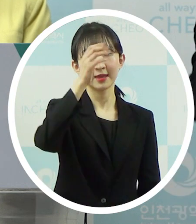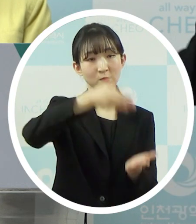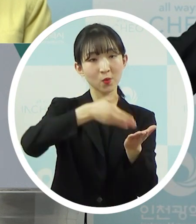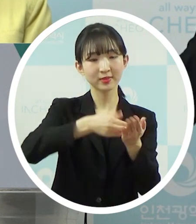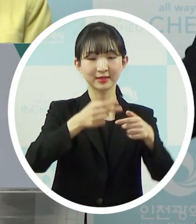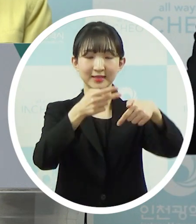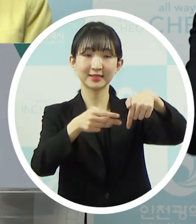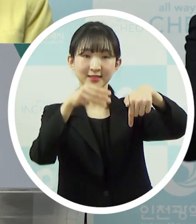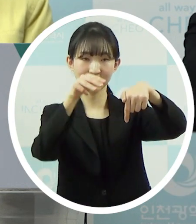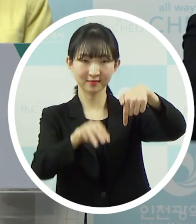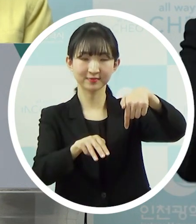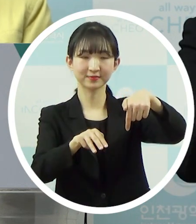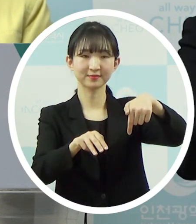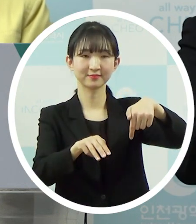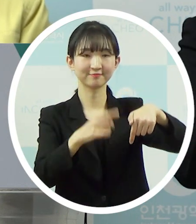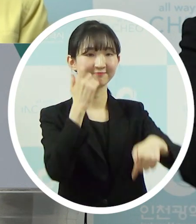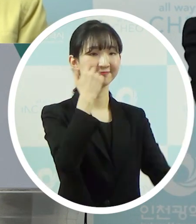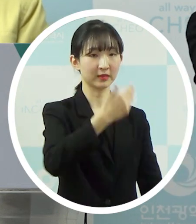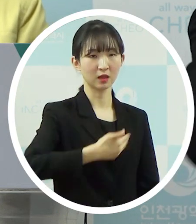감사합니다.